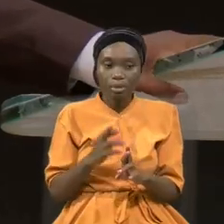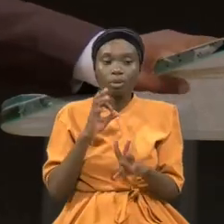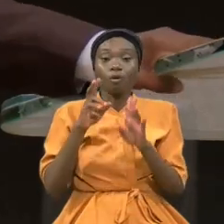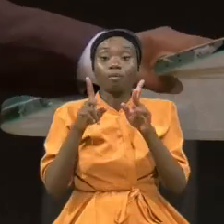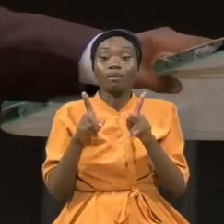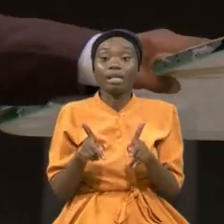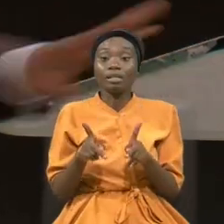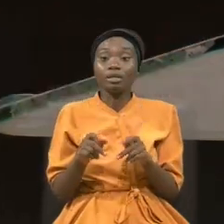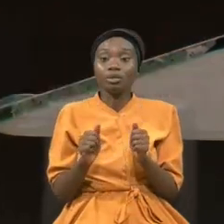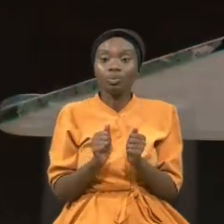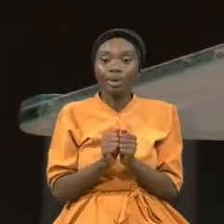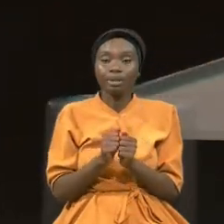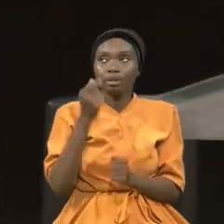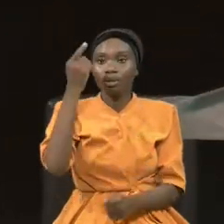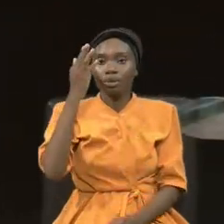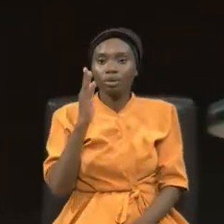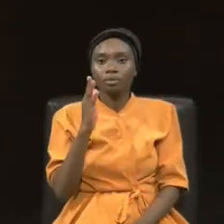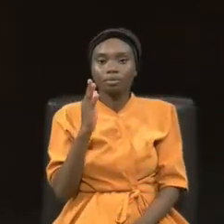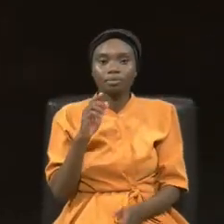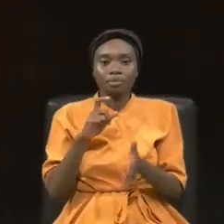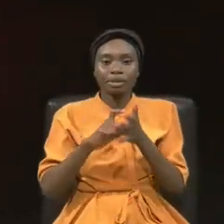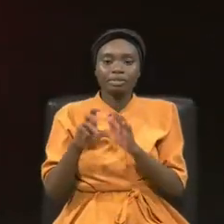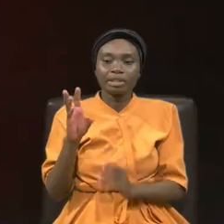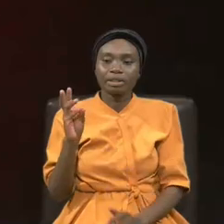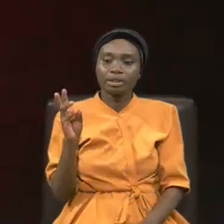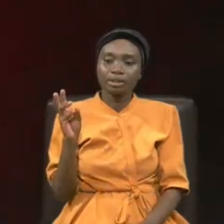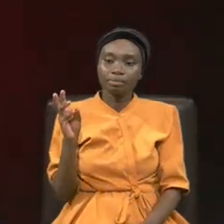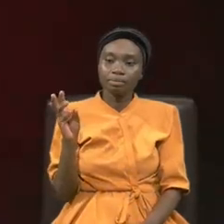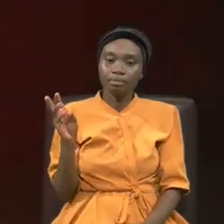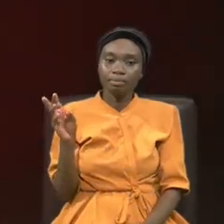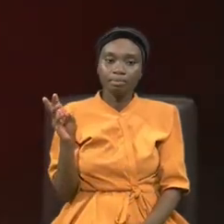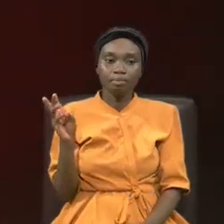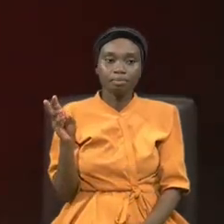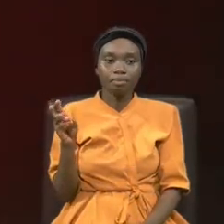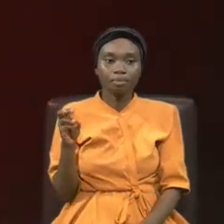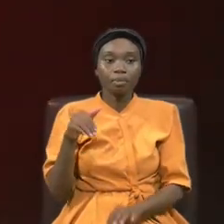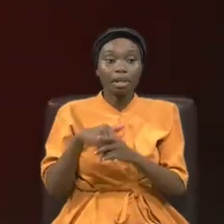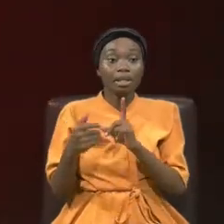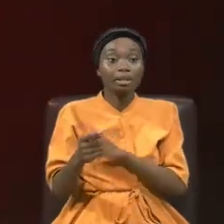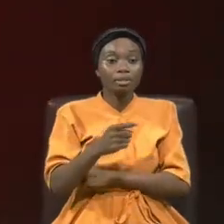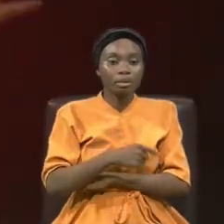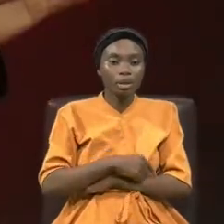de personne, car il n'y a pas exception de personne avec Dieu. Le verset 16 dit,